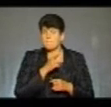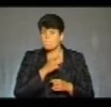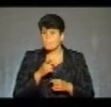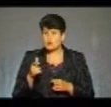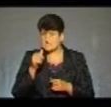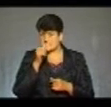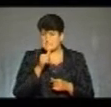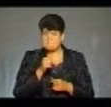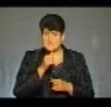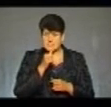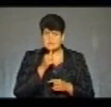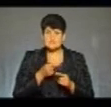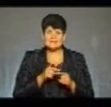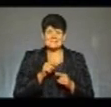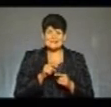місяця